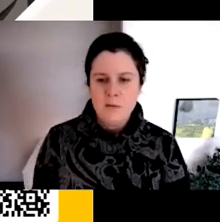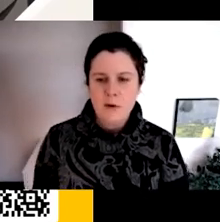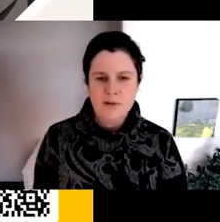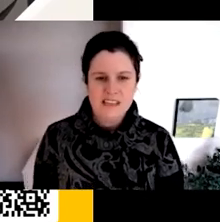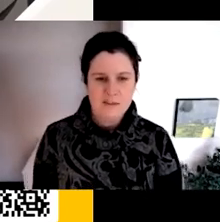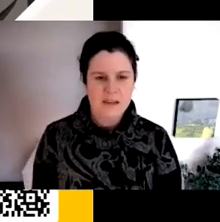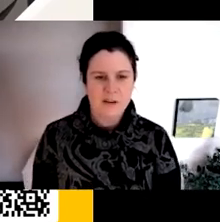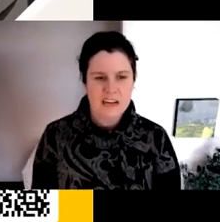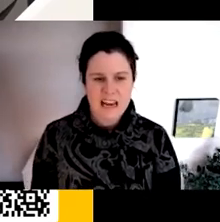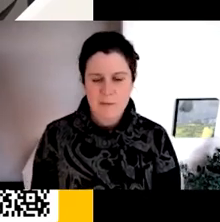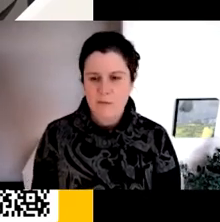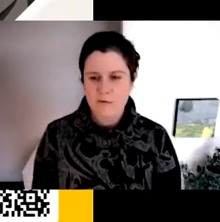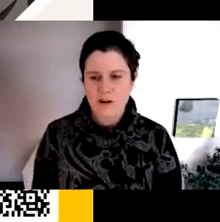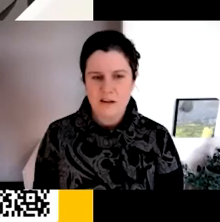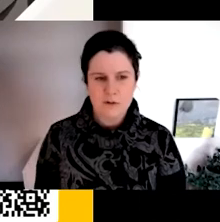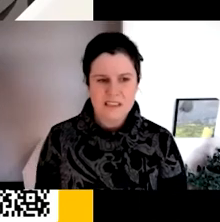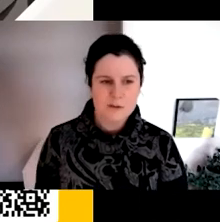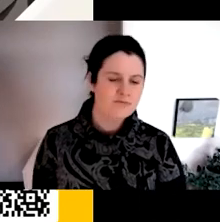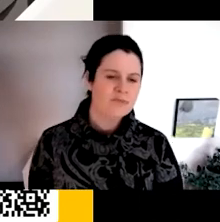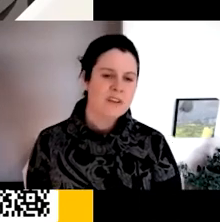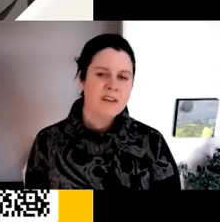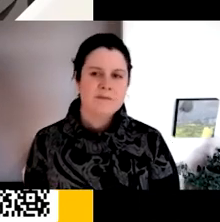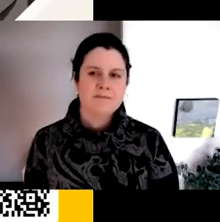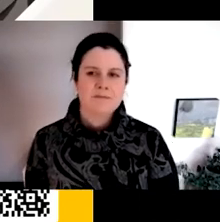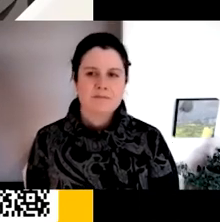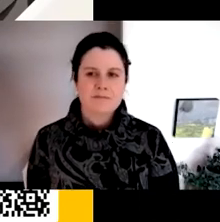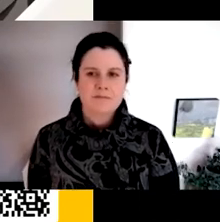pour plus d'informations et à la promouvoir dans vos réseaux